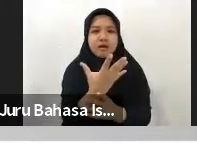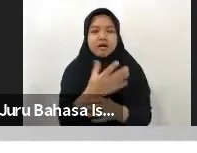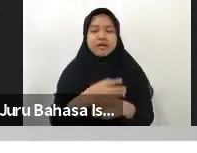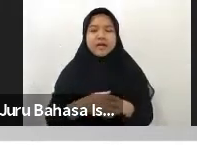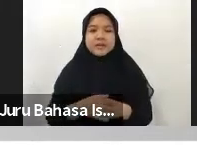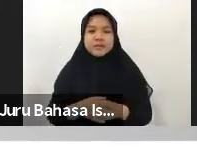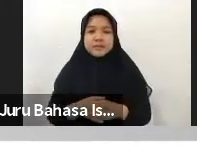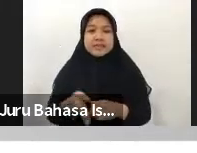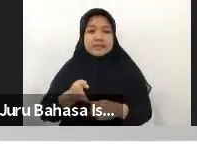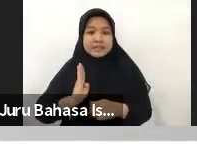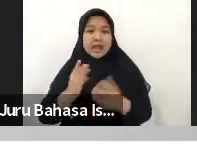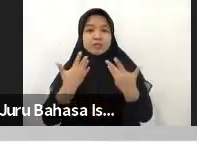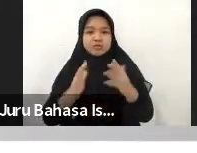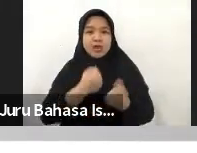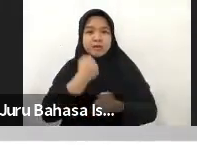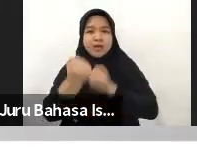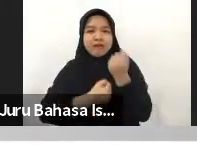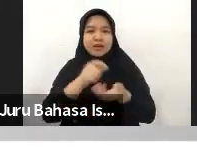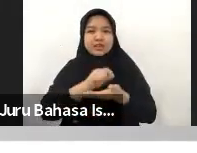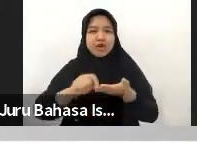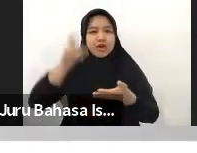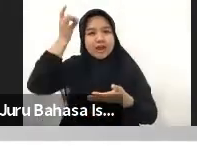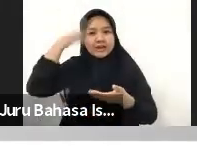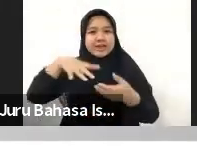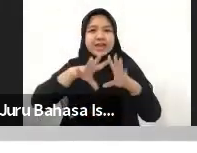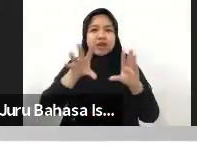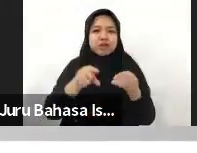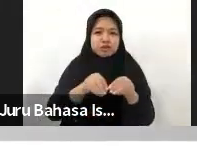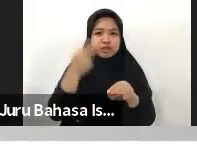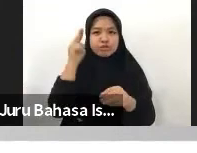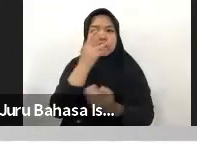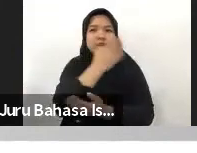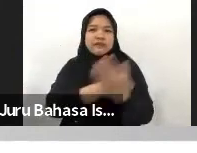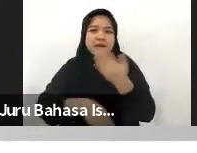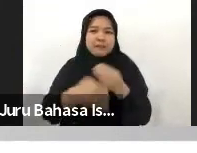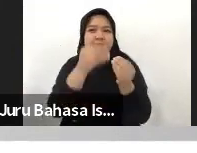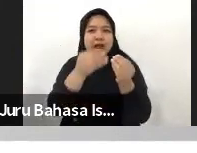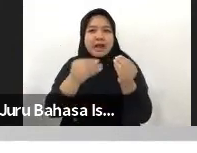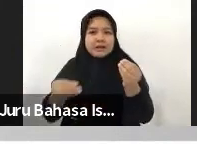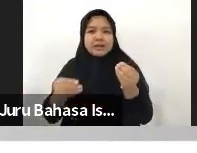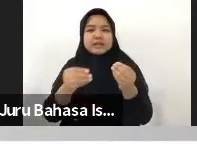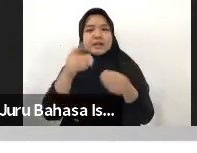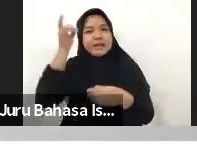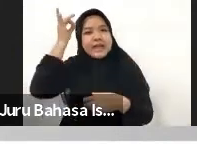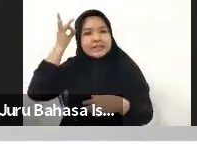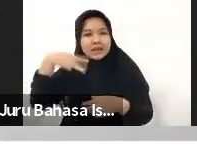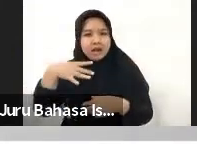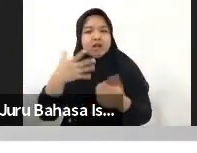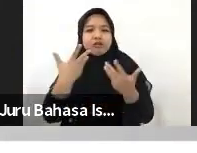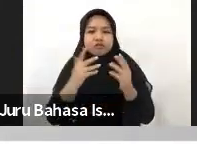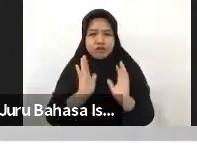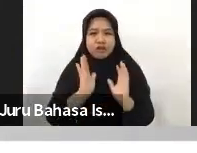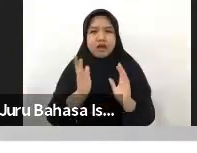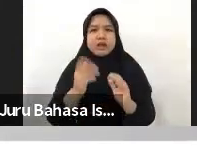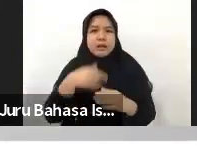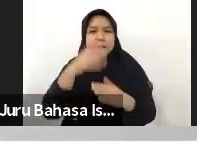sudah melakukan sekolah desa inklusi kepada difabel, kader, dan perangkat desa. Nah, ini harapannya juga bisa